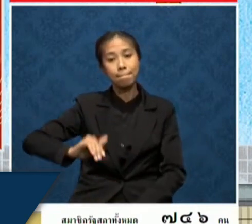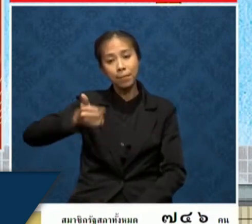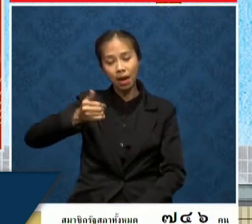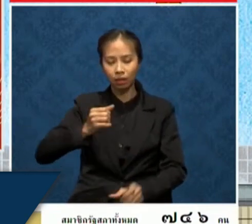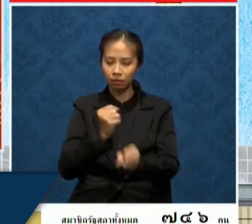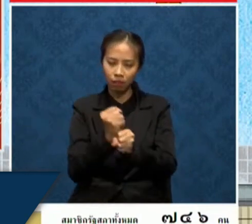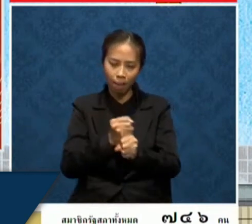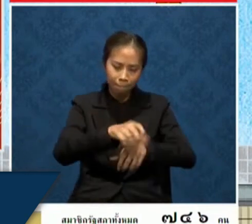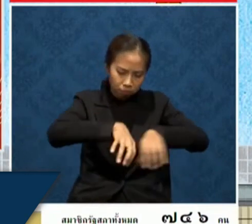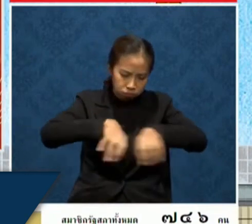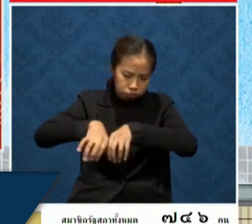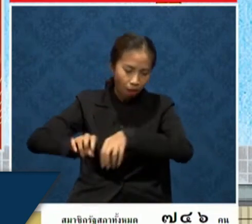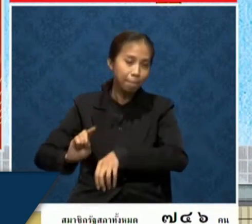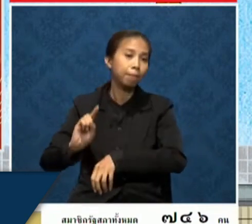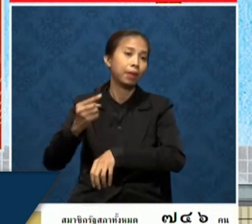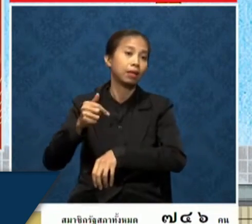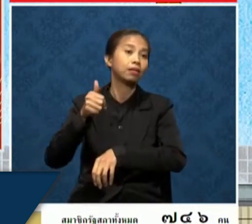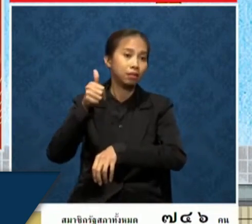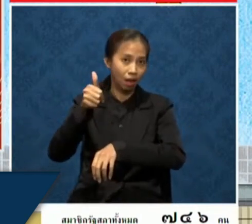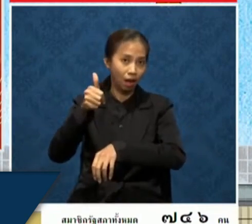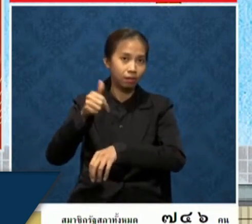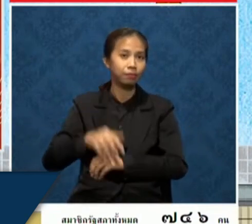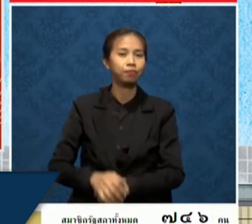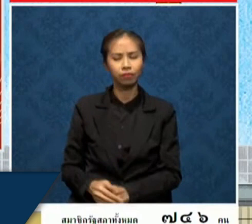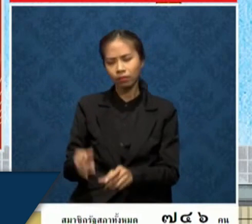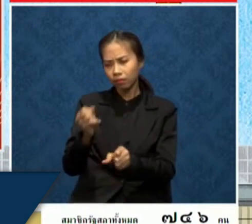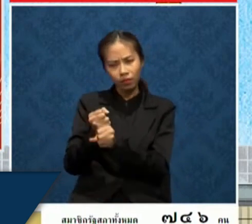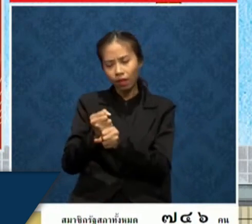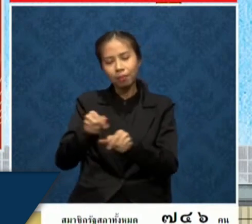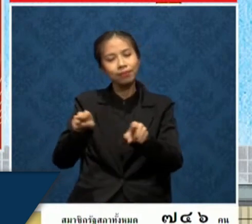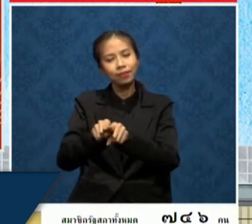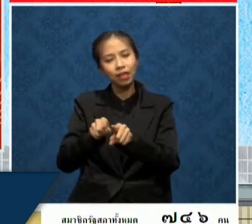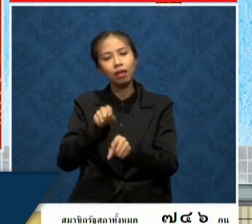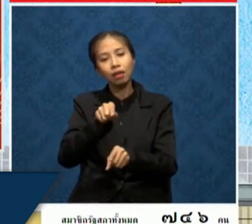ให้คุ้มครองผู้รับผลกระทบก็ระบุอย่างที่นโยบายท่านระบุนี่แหละครับ